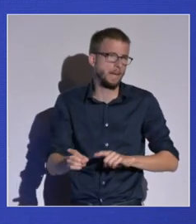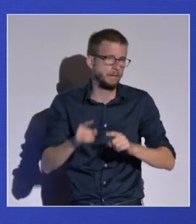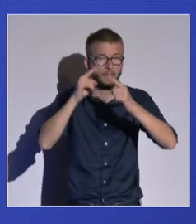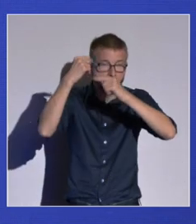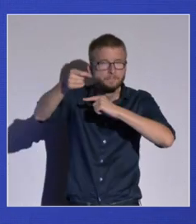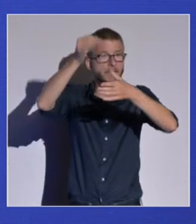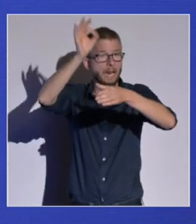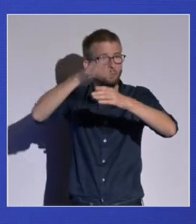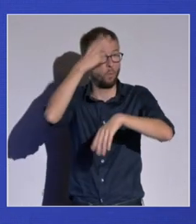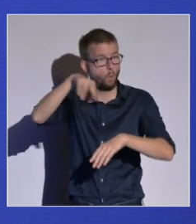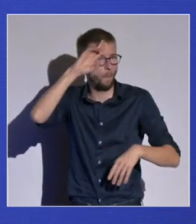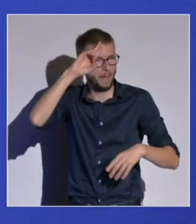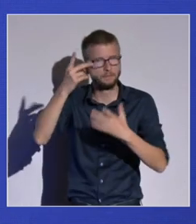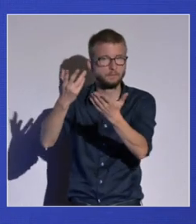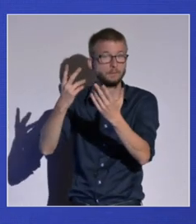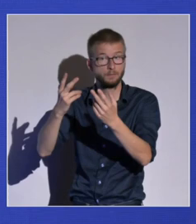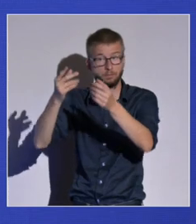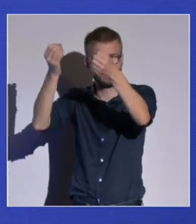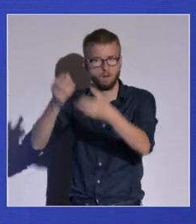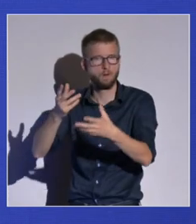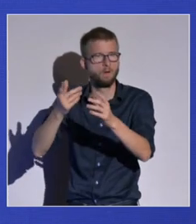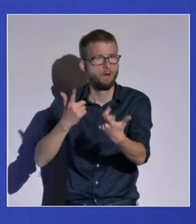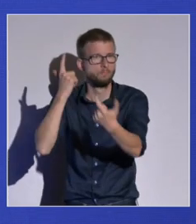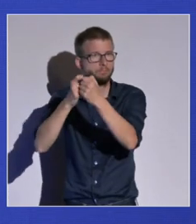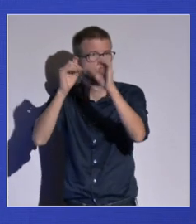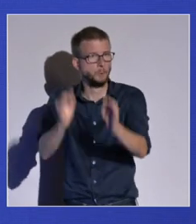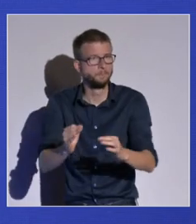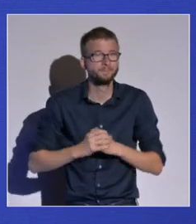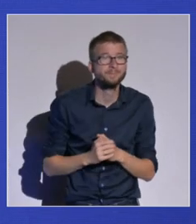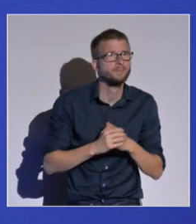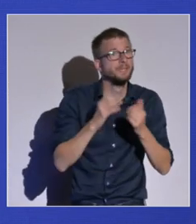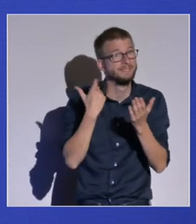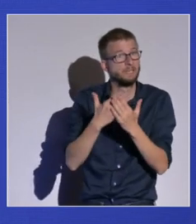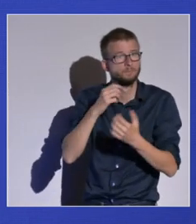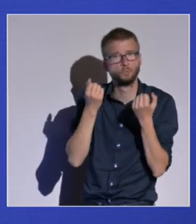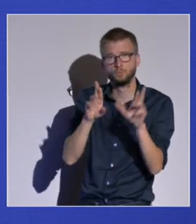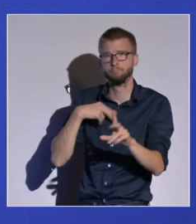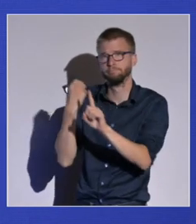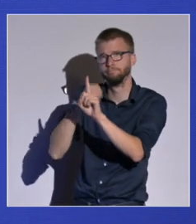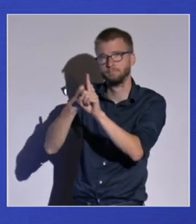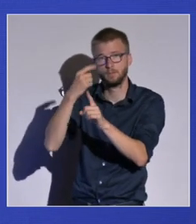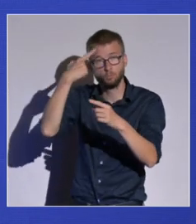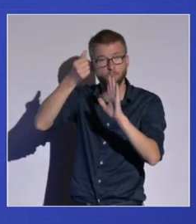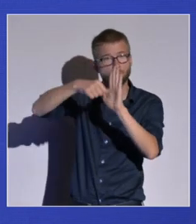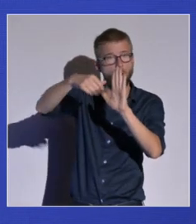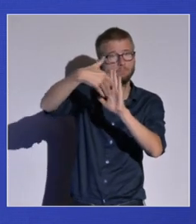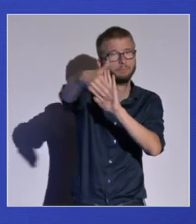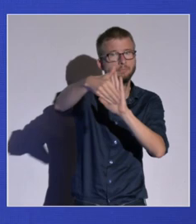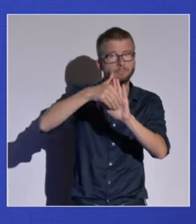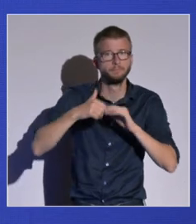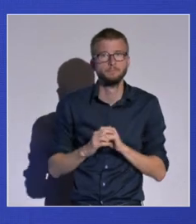bienvenues. Voilà ce que je suis certain que nous allons défendre dans les mois qui viennent. Tout